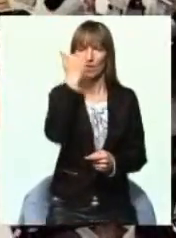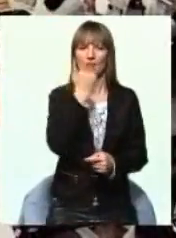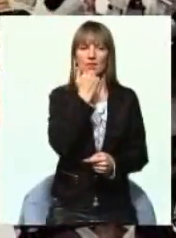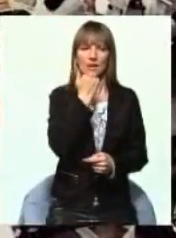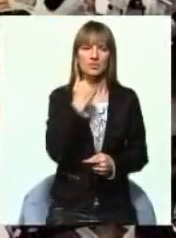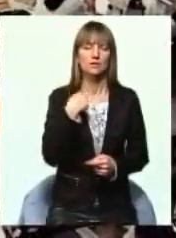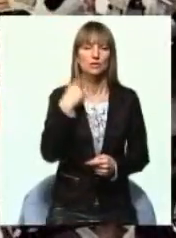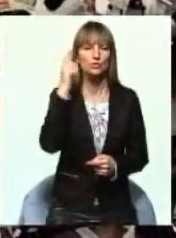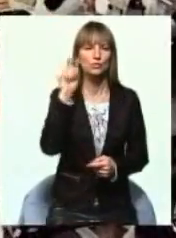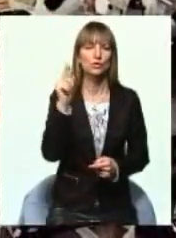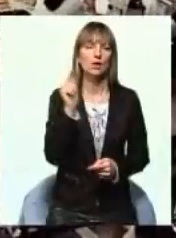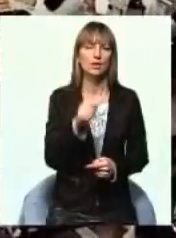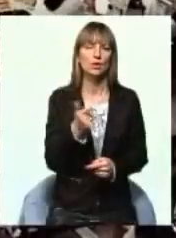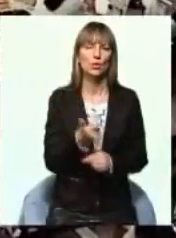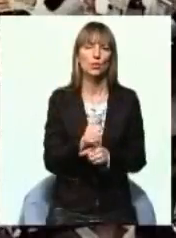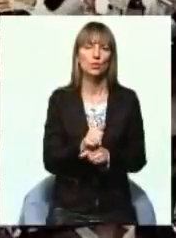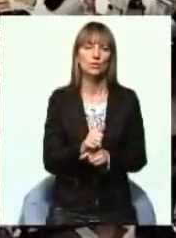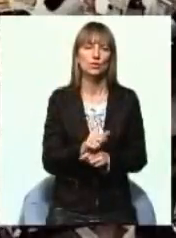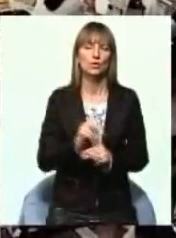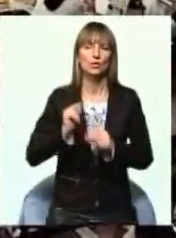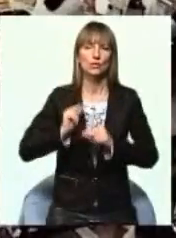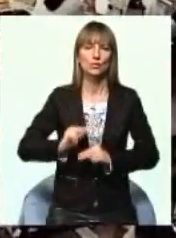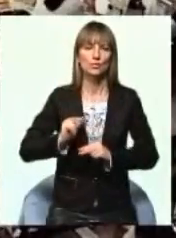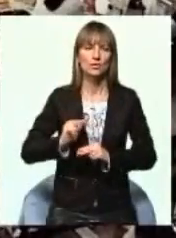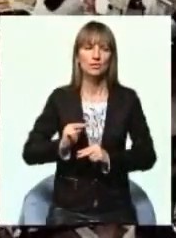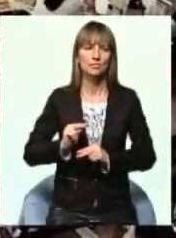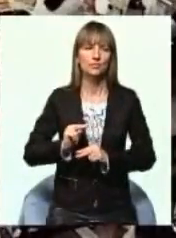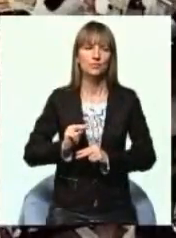благодаришь. Я думаю, что они очень трудятся,